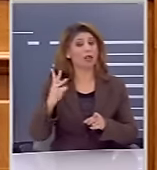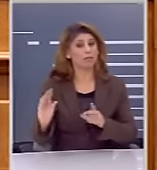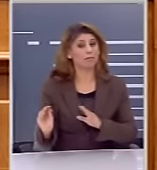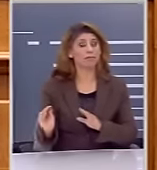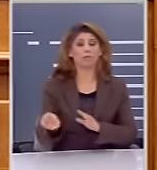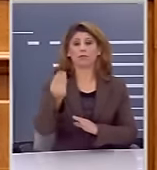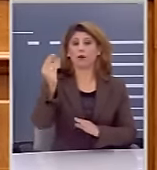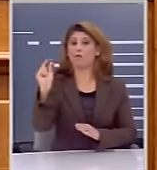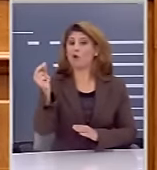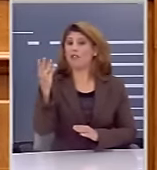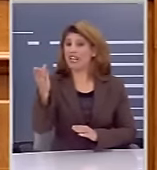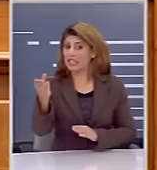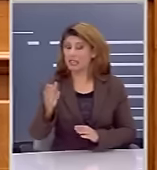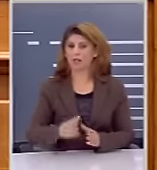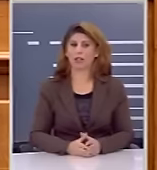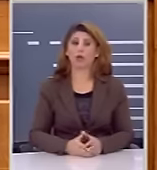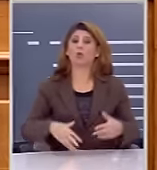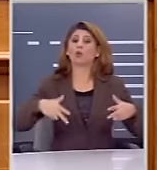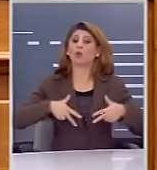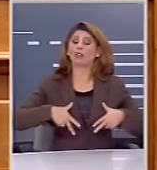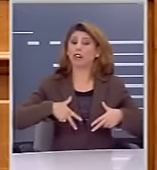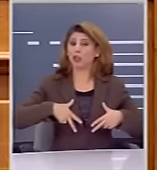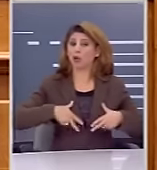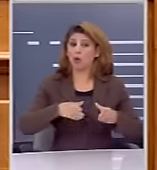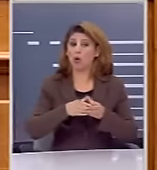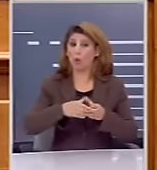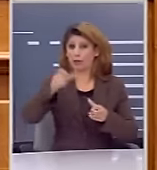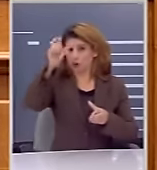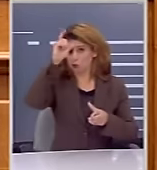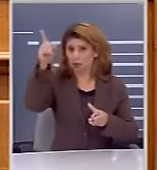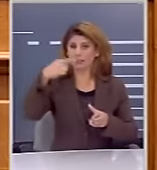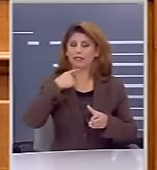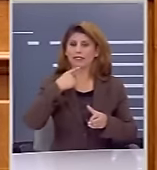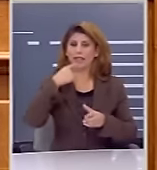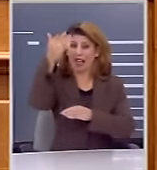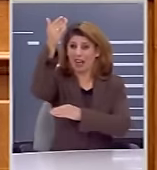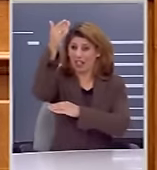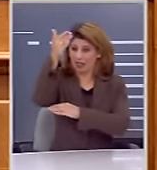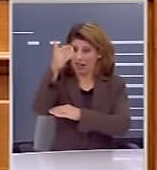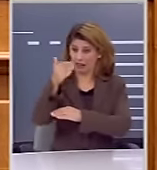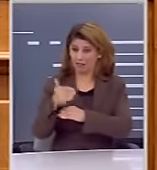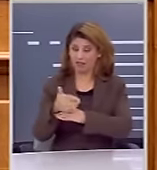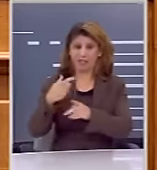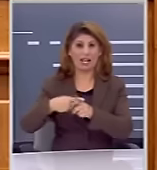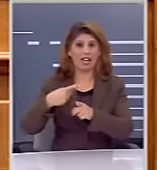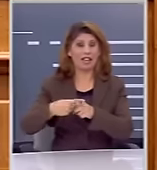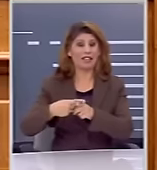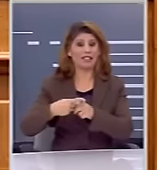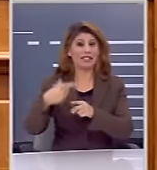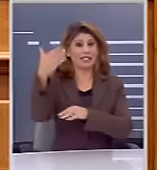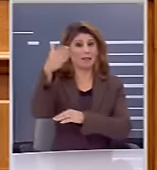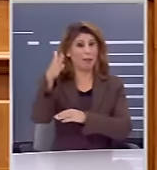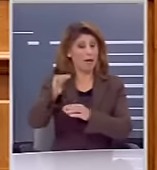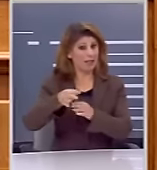βουλευτές του κυβερνώντος κόμματος Τουρκίας και λένε ότι θα κατεβάσουν τις ελληνικές σημαίες από τα ελληνικά νησιά,